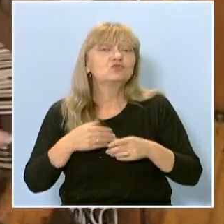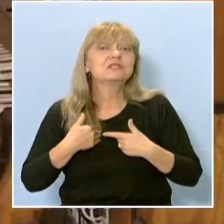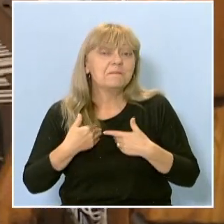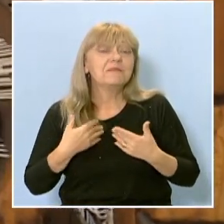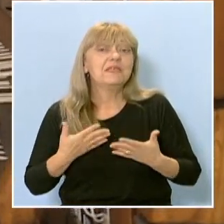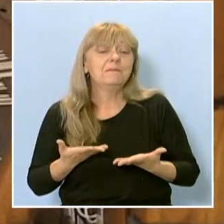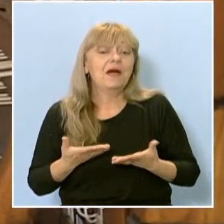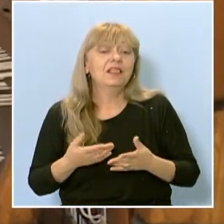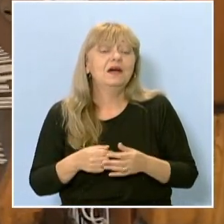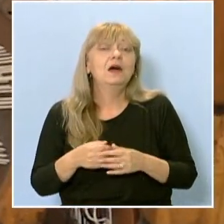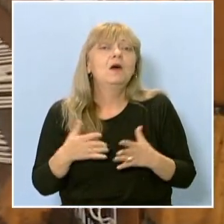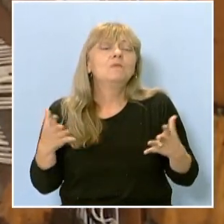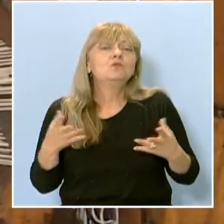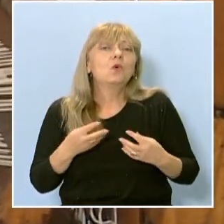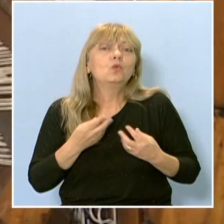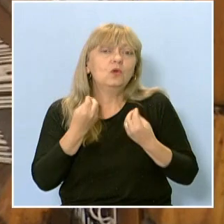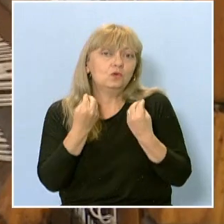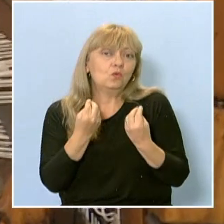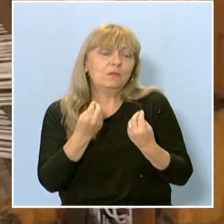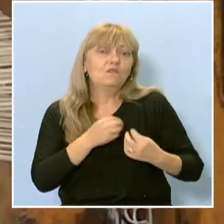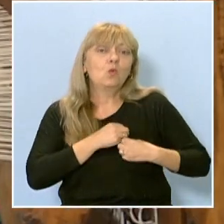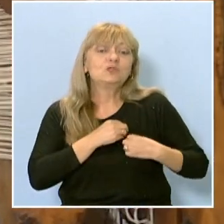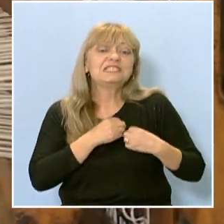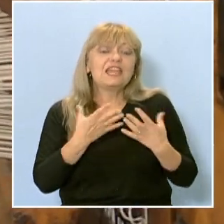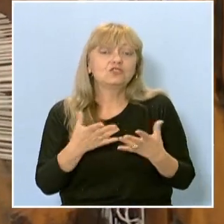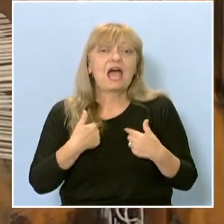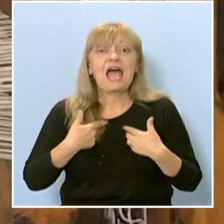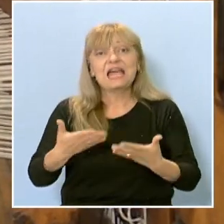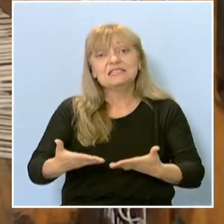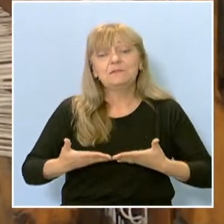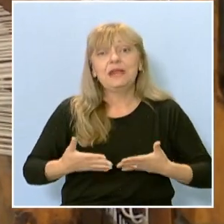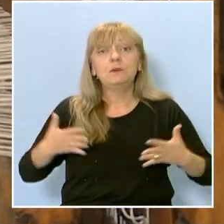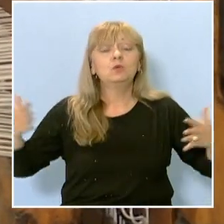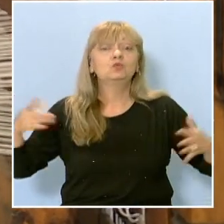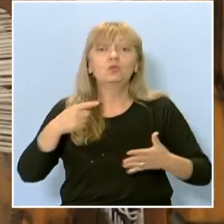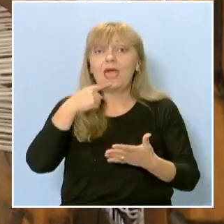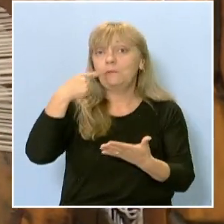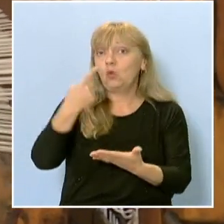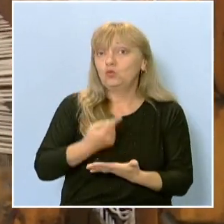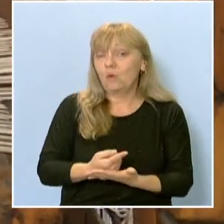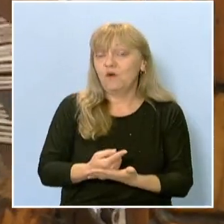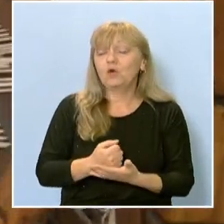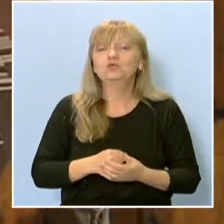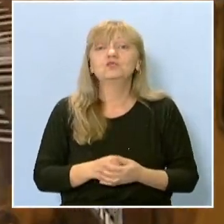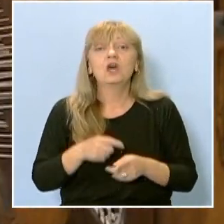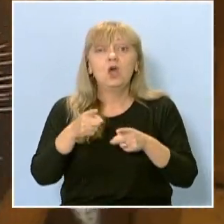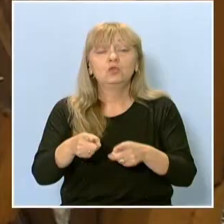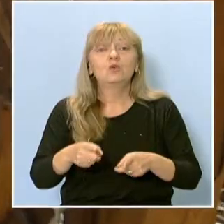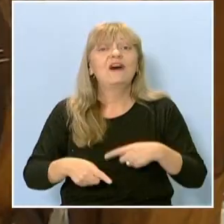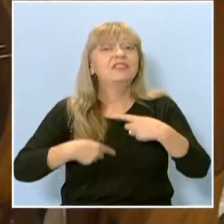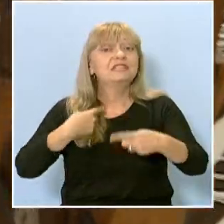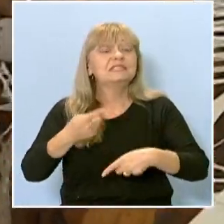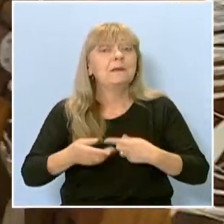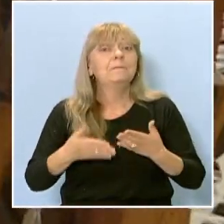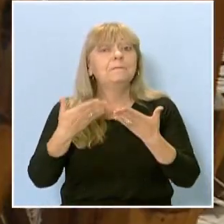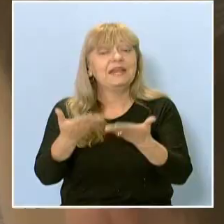възраст, уникално е усещането. Аз приемам това като огромна отговорност, защото това да се предава на